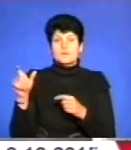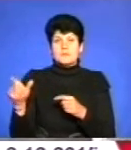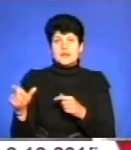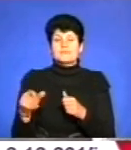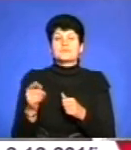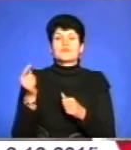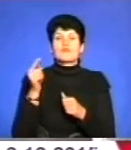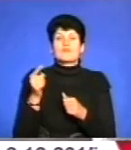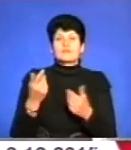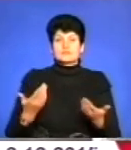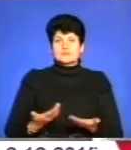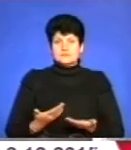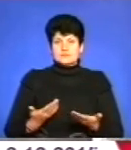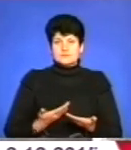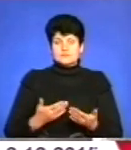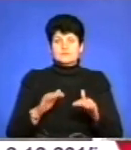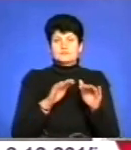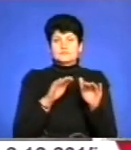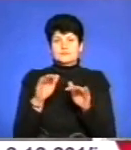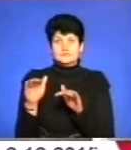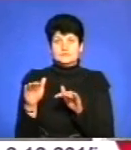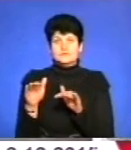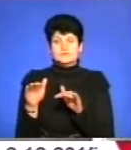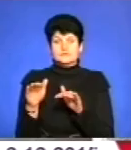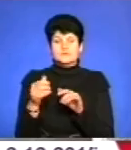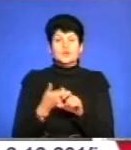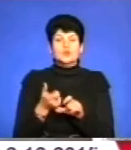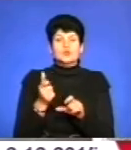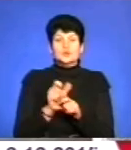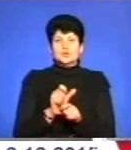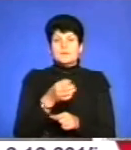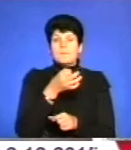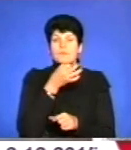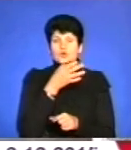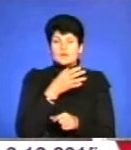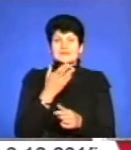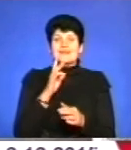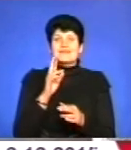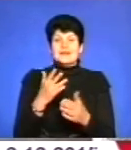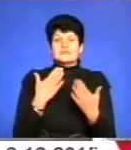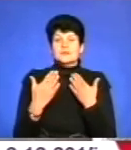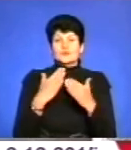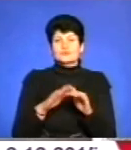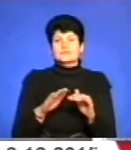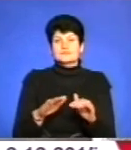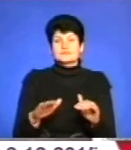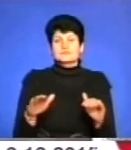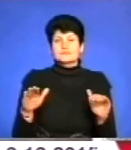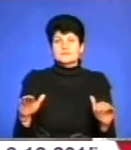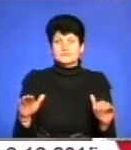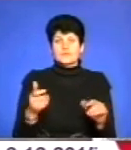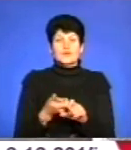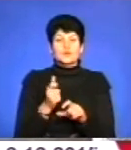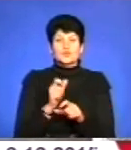іменно на битовому рівні. Дуже подобається, як спілкуються маленькі діти,